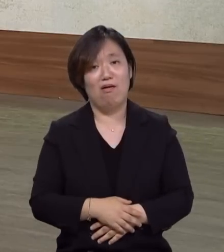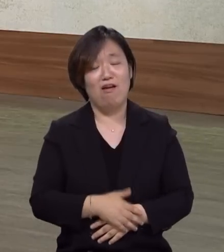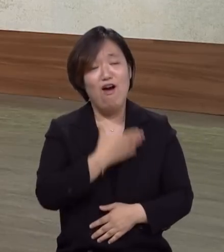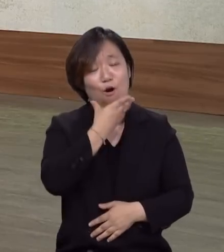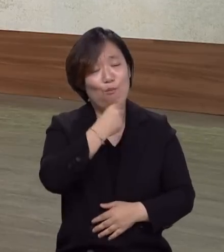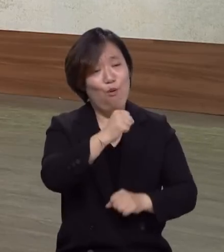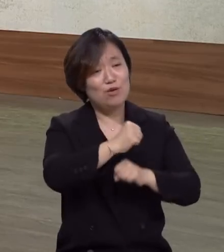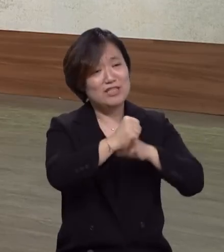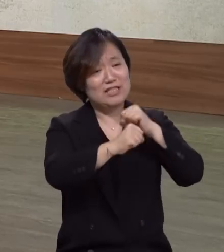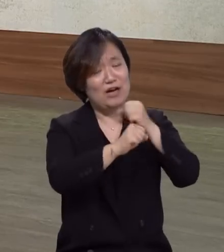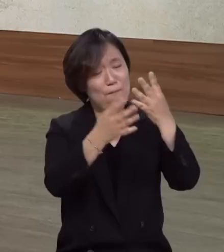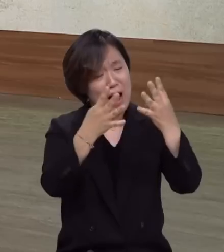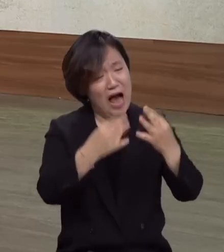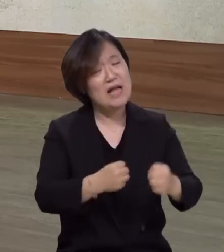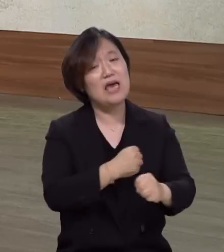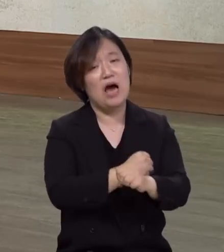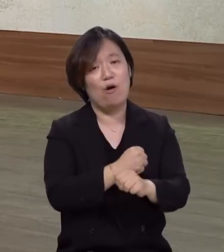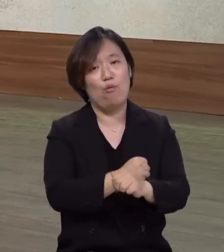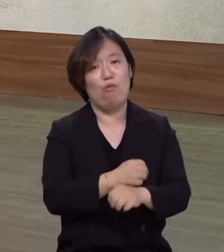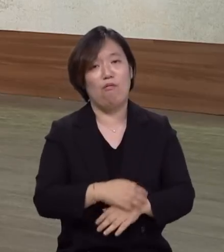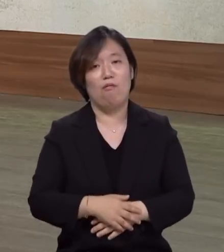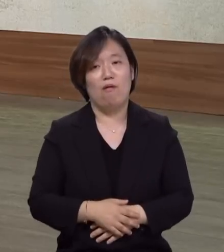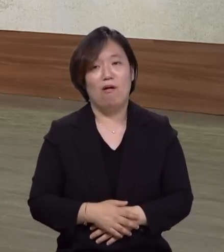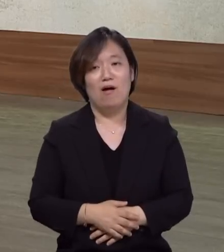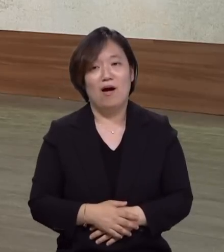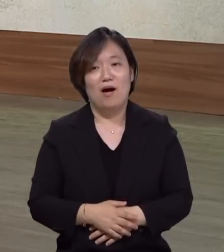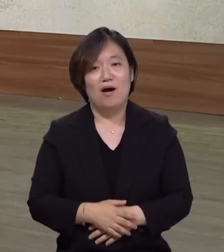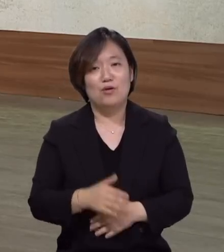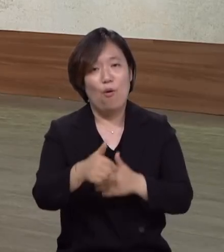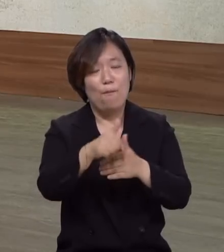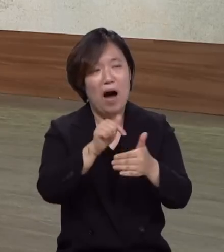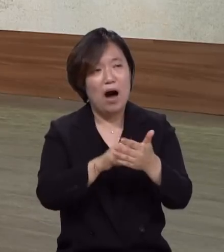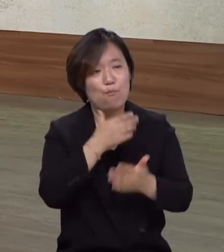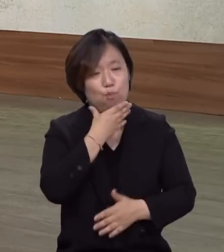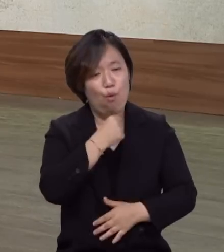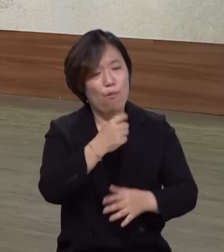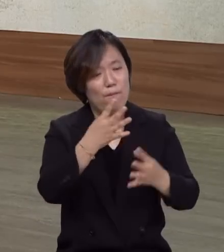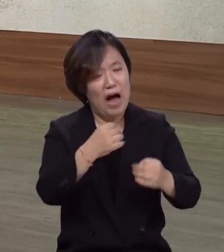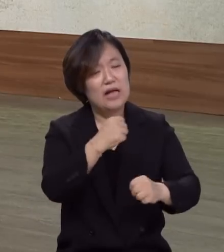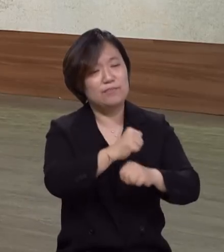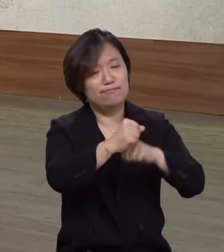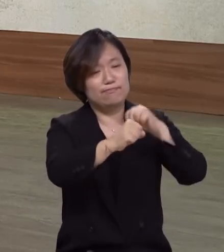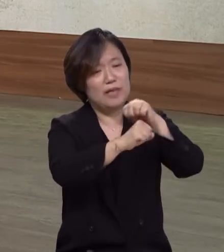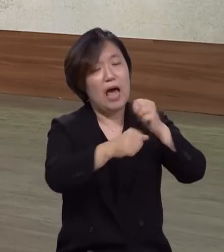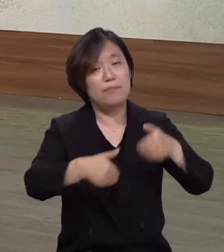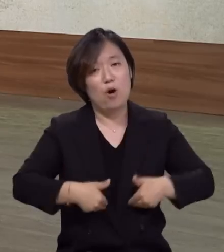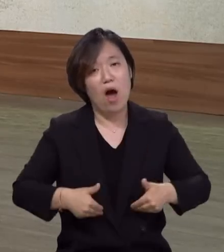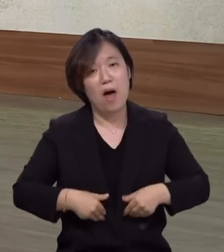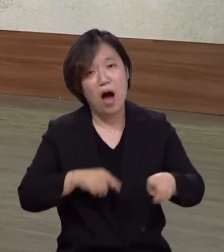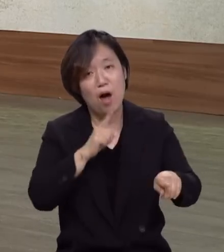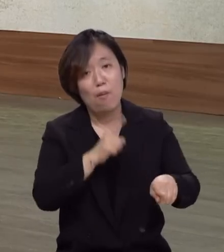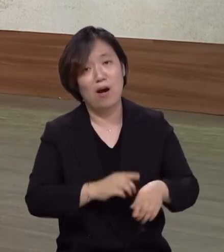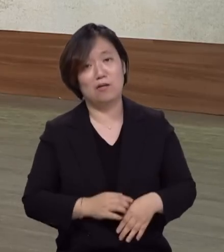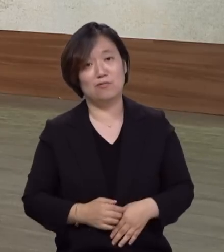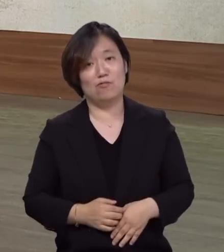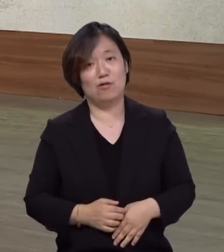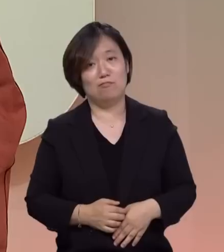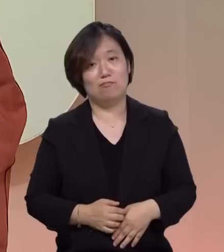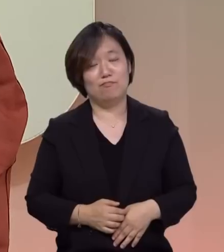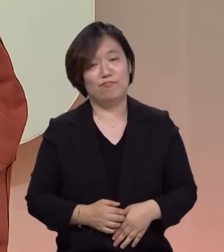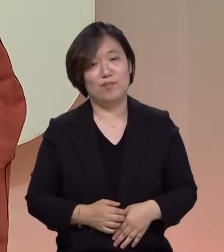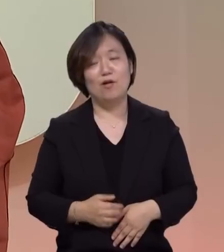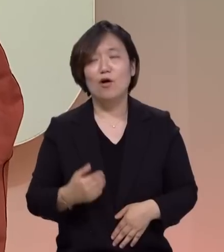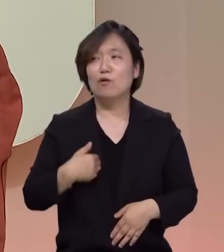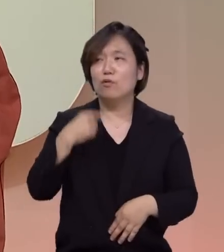대중들에게 복을 많이 짓고이 마음의 복을 많이 져야 된다 그래서이 선별 샘이 가만히